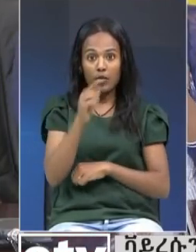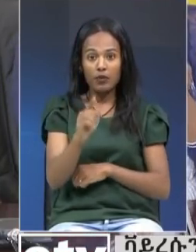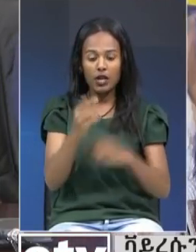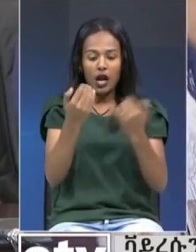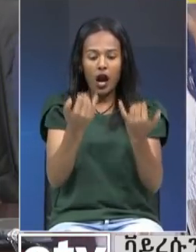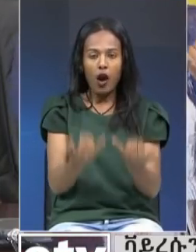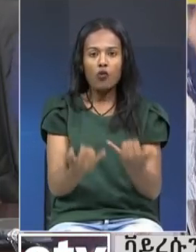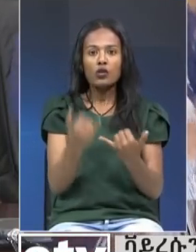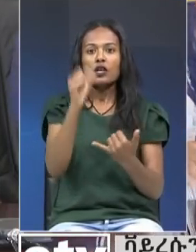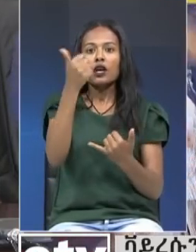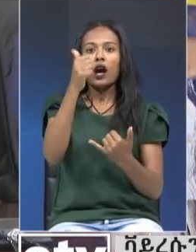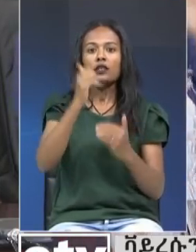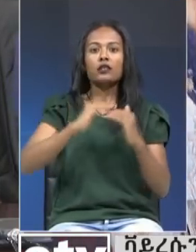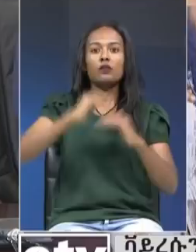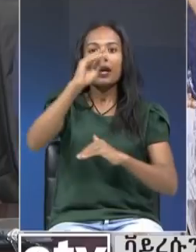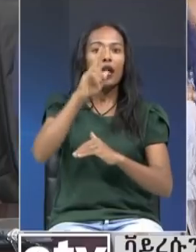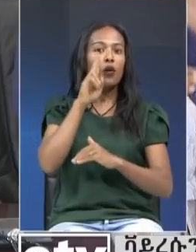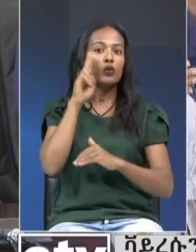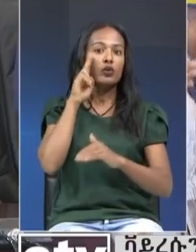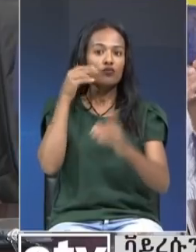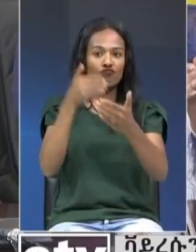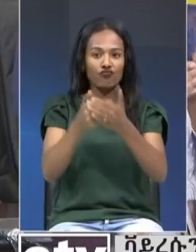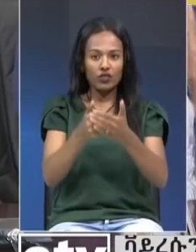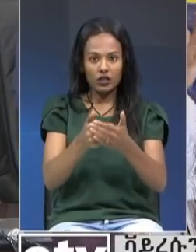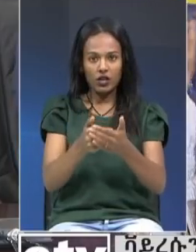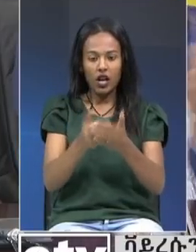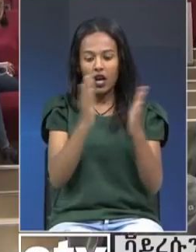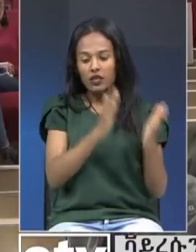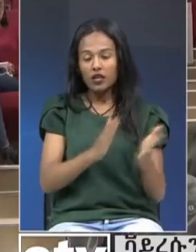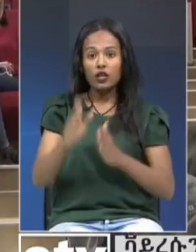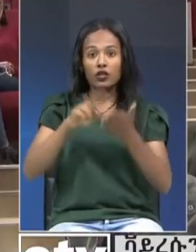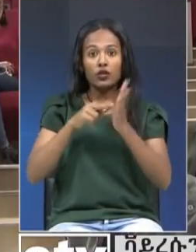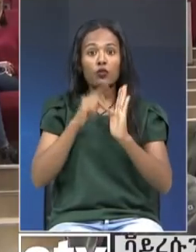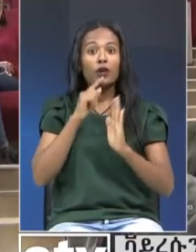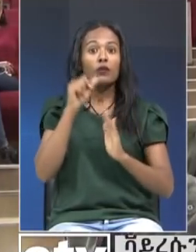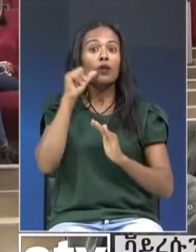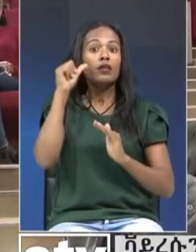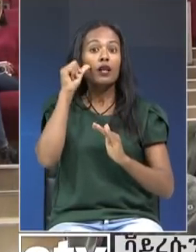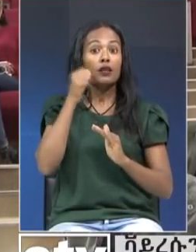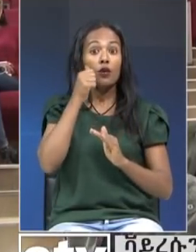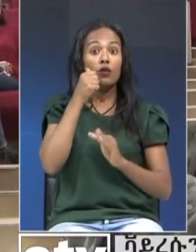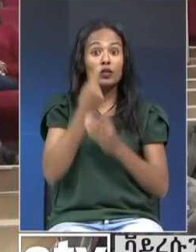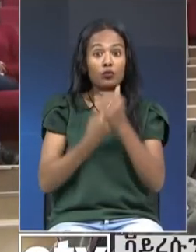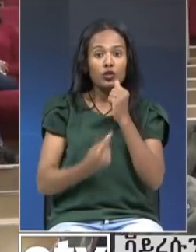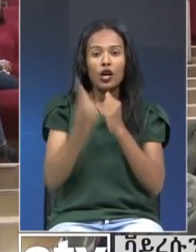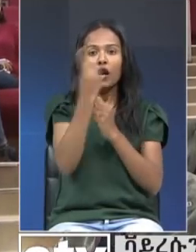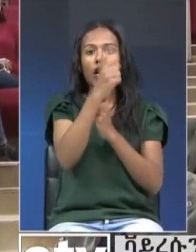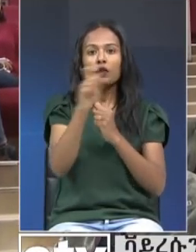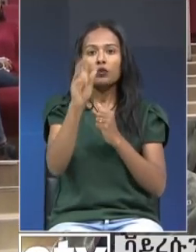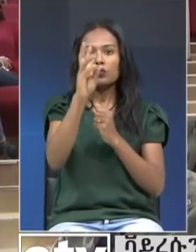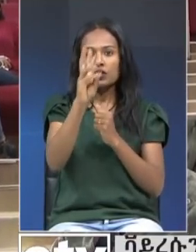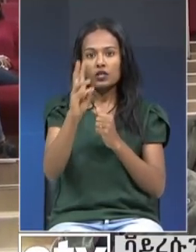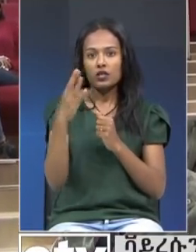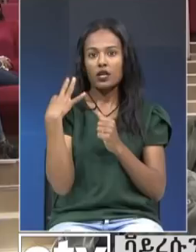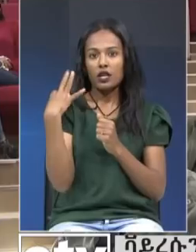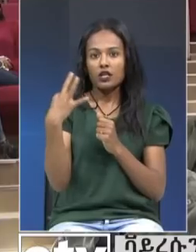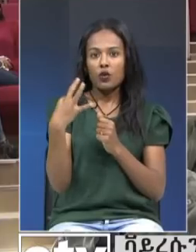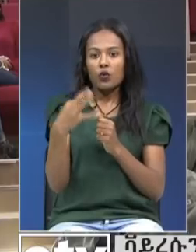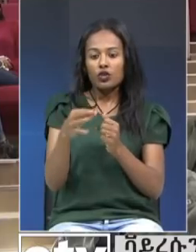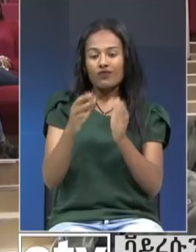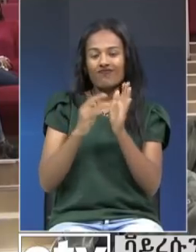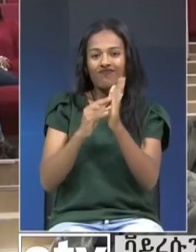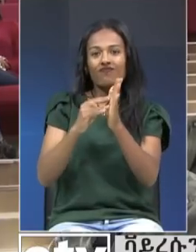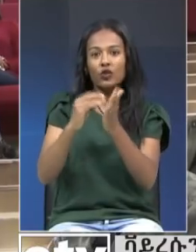አሁን ከ10 በላይ ሆቴሎች ደርሰናል ያዘጋጀናቸው ማለት ነው። በትላንትናው ለት ብቻም ከ106 ግለሰቦች ናሙናዎች